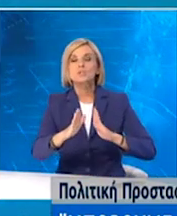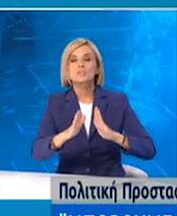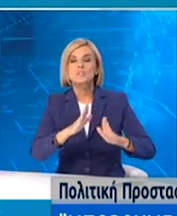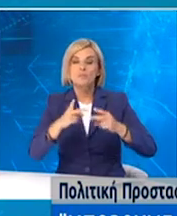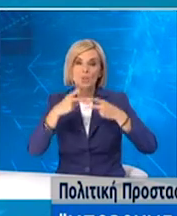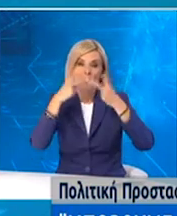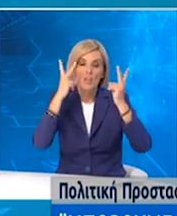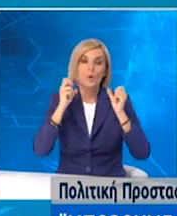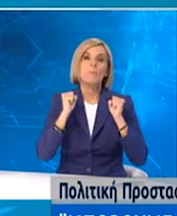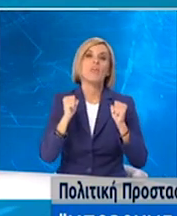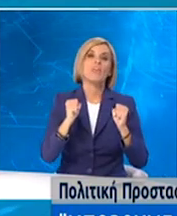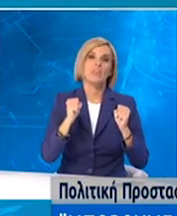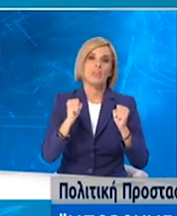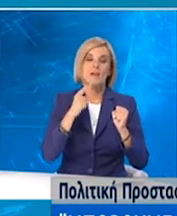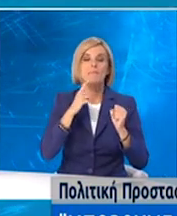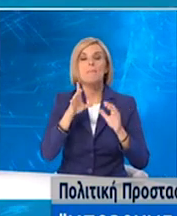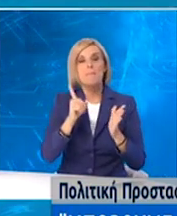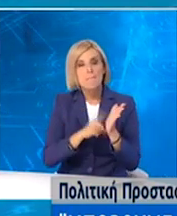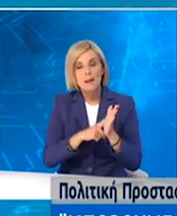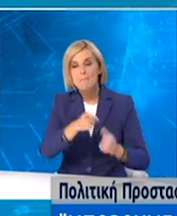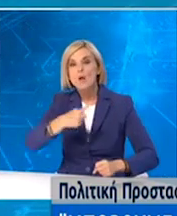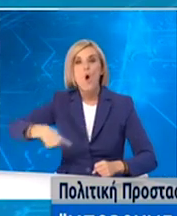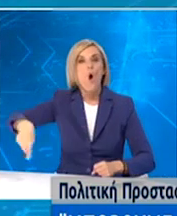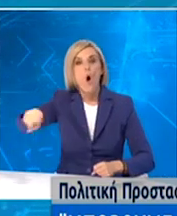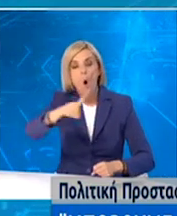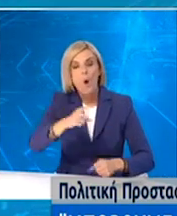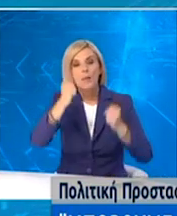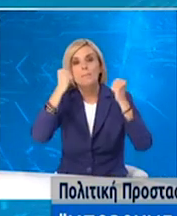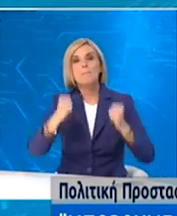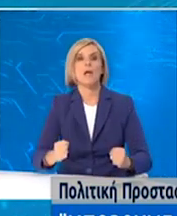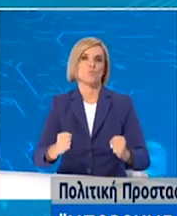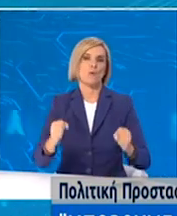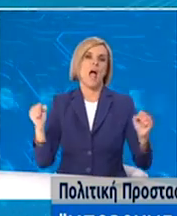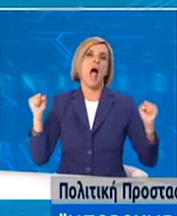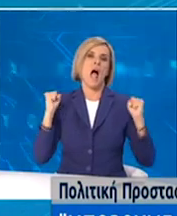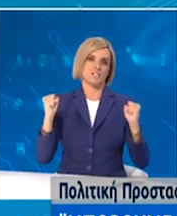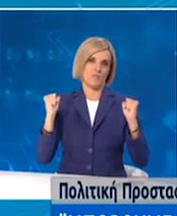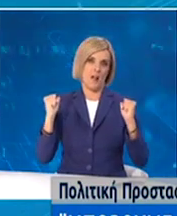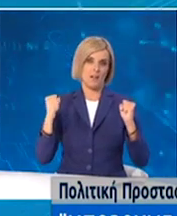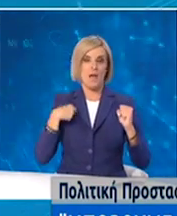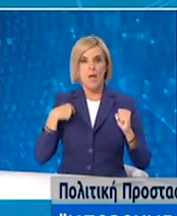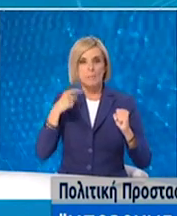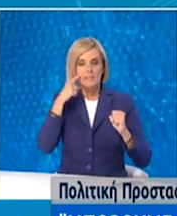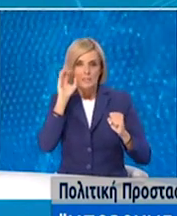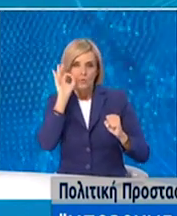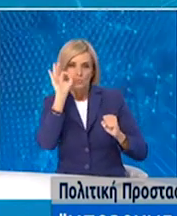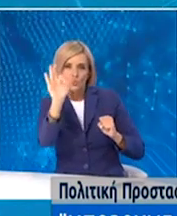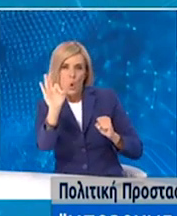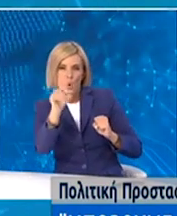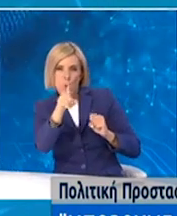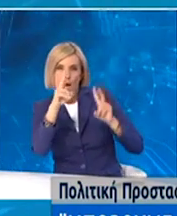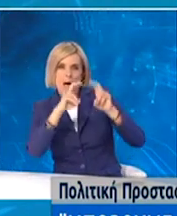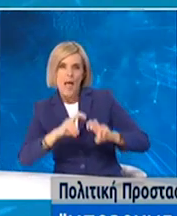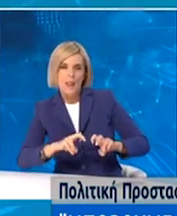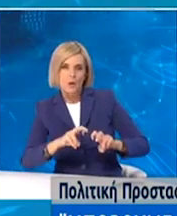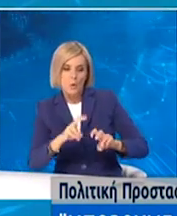από δύσκολες συνθήκες να συνεχίσουν να παραμένουν ασφαλείς. Και σας είπα και πριν λίγο ότι κάνουμε στοχευμένους ελέγχους